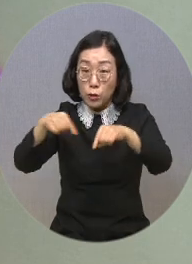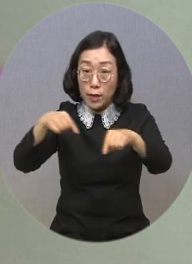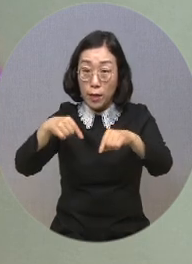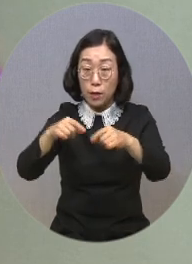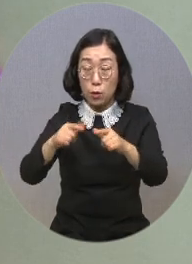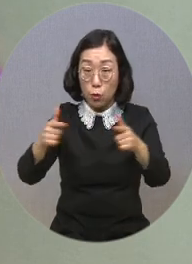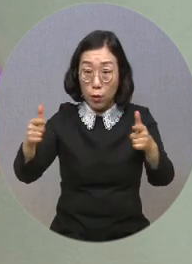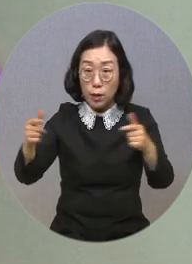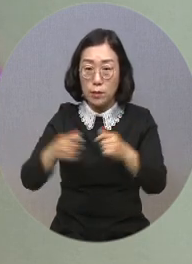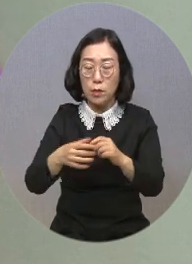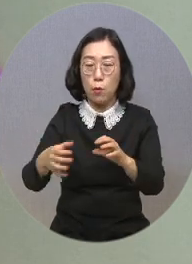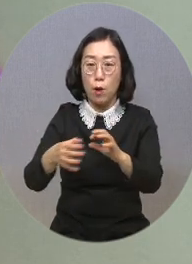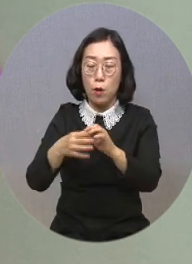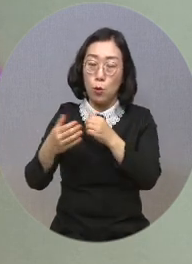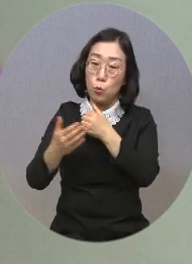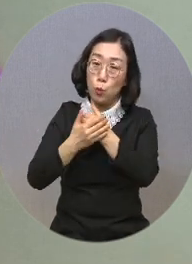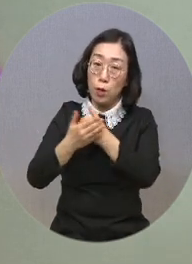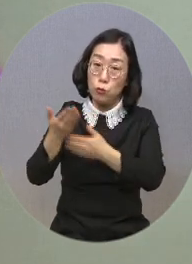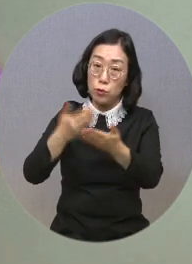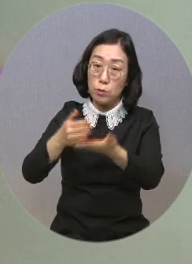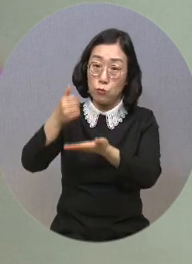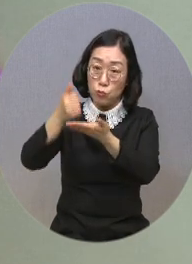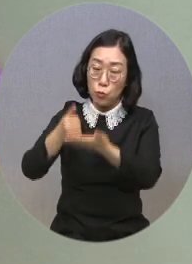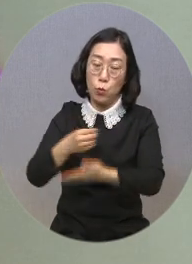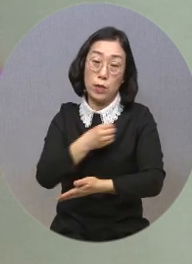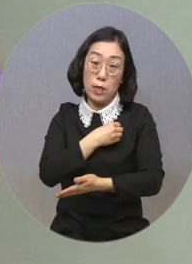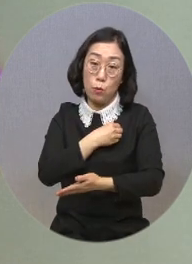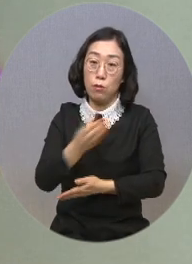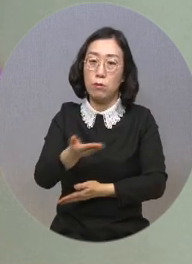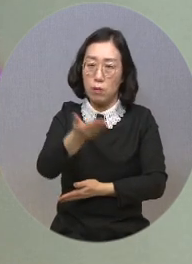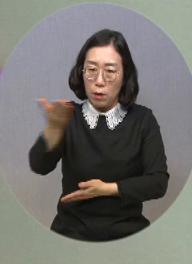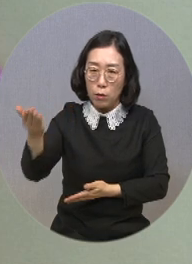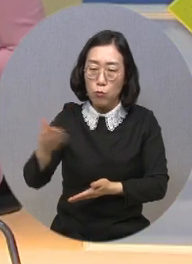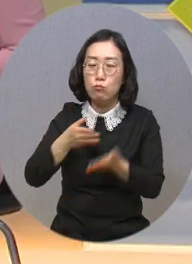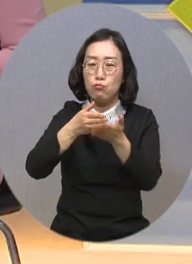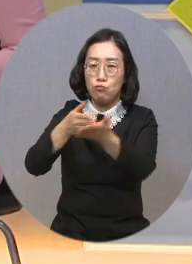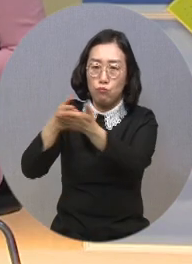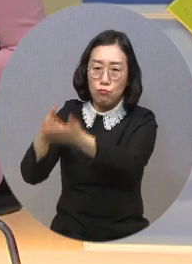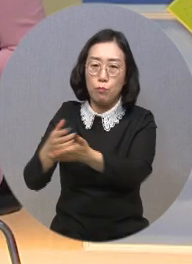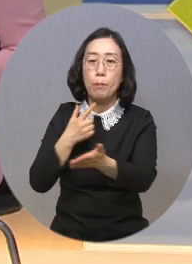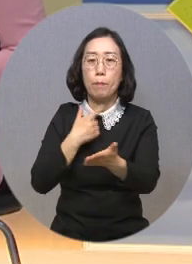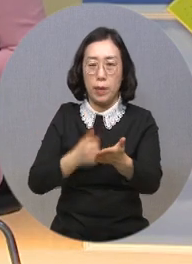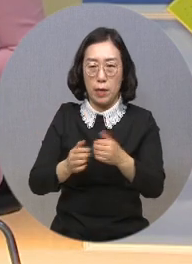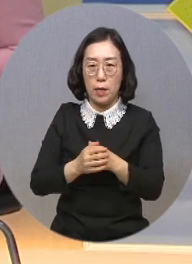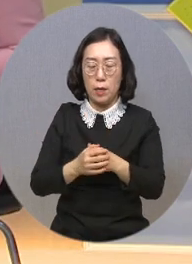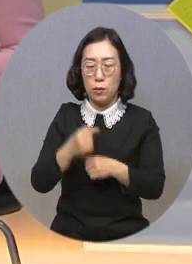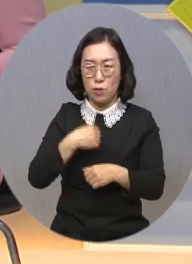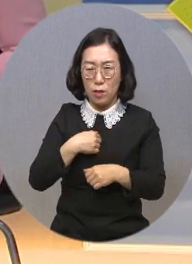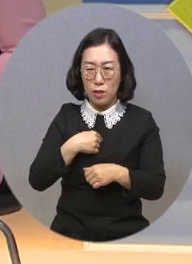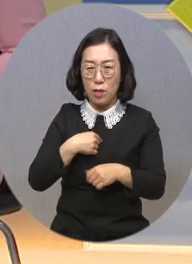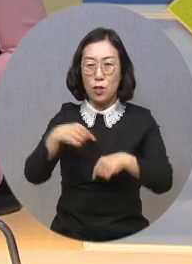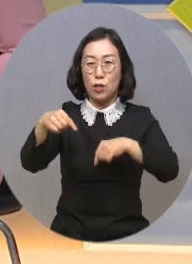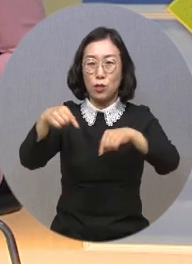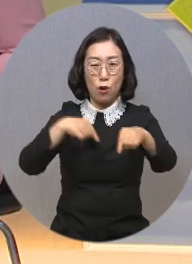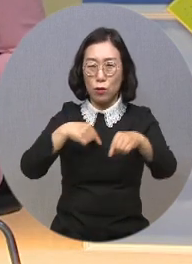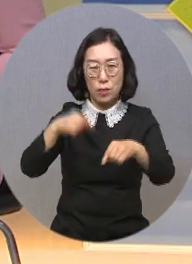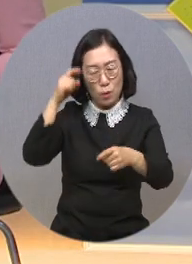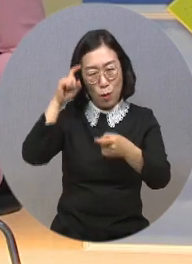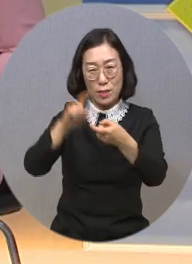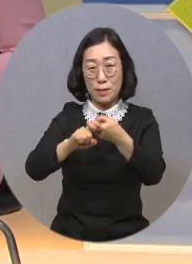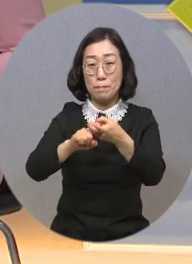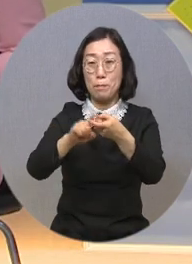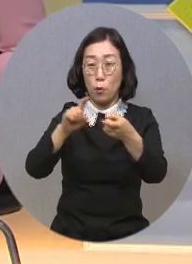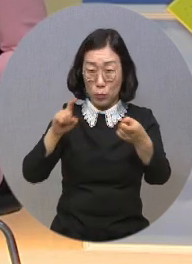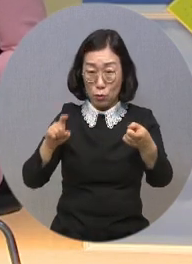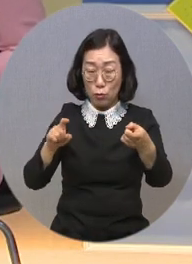있는 사람들에게도 그런 이야기를 했었고요. 네. 또 의원님들에게도 그런 말씀을 드린 적이 있습니다. 네. 그러니까 저는 뭐 앞으로 정치할 사람이 아니기 때문에